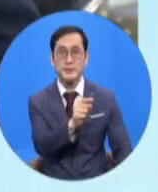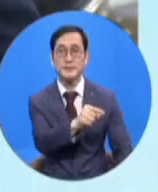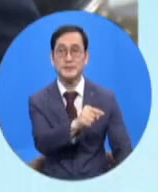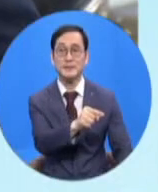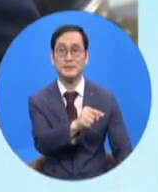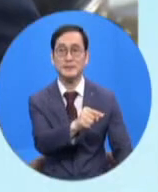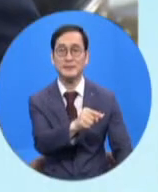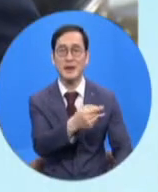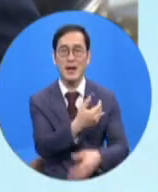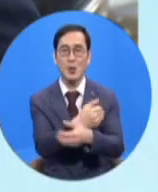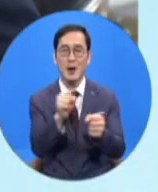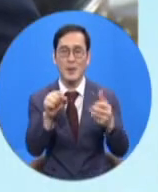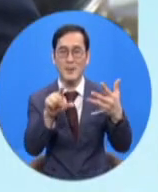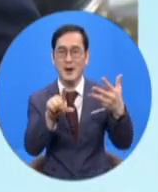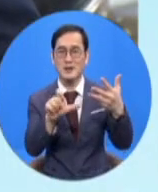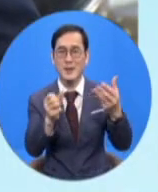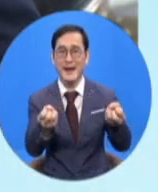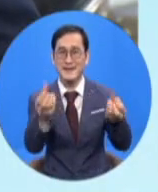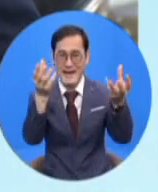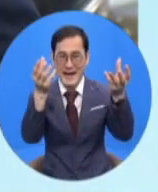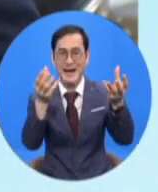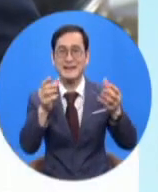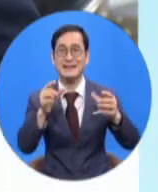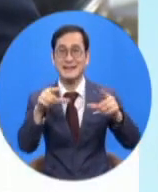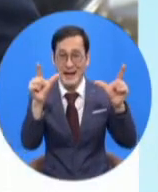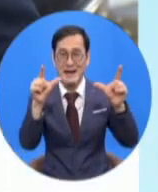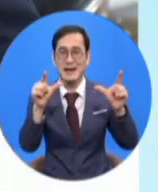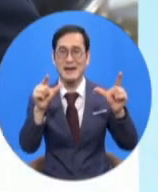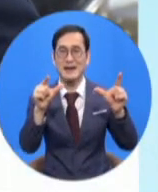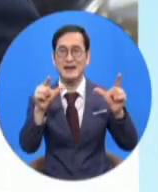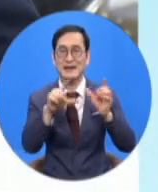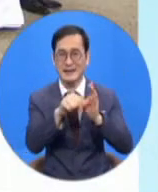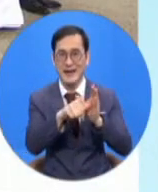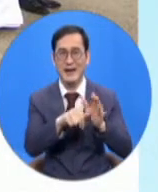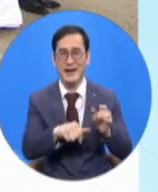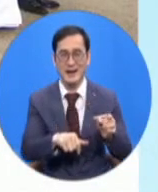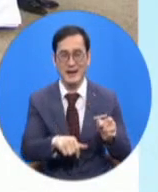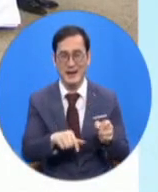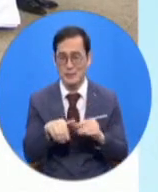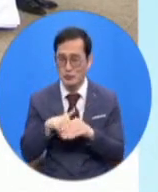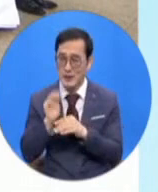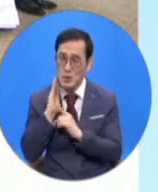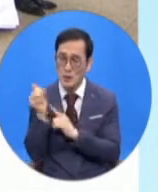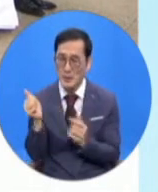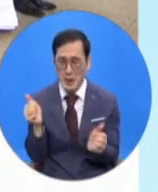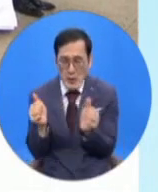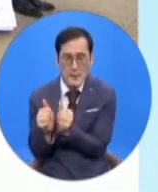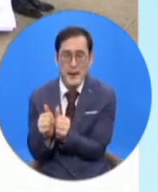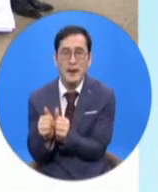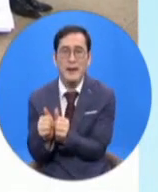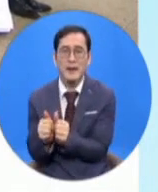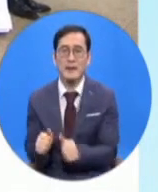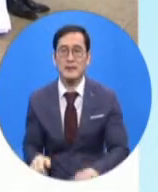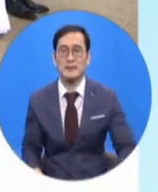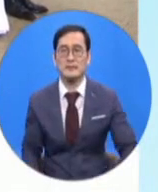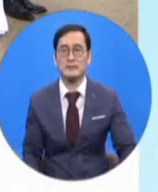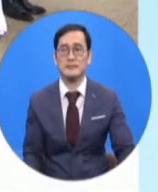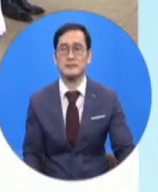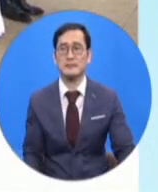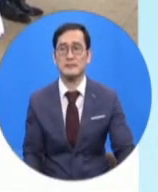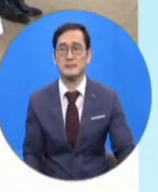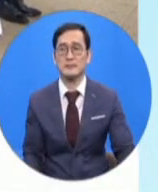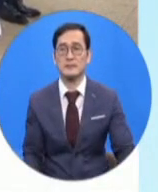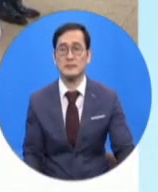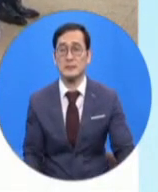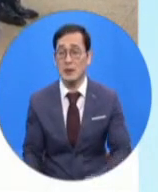광복절 행사 당일에 문재인 대통령 바로 옆에 앉아 있었지 않습니까 해요 그렇다라고 한다면 사실 본인이 직접 연설을 했을